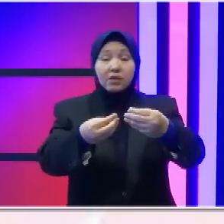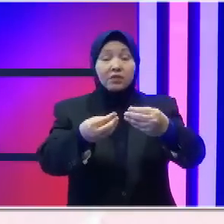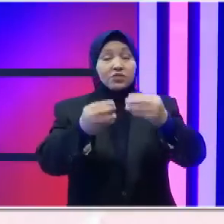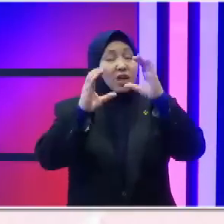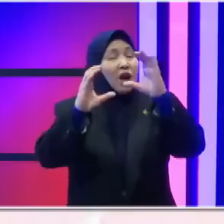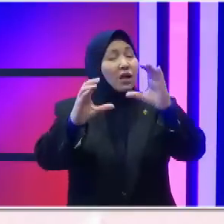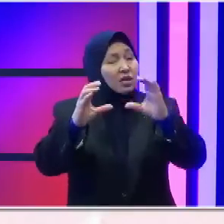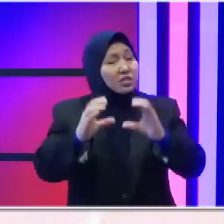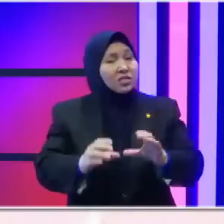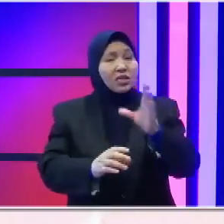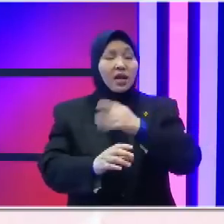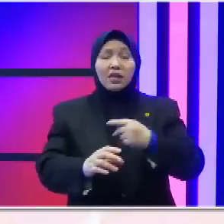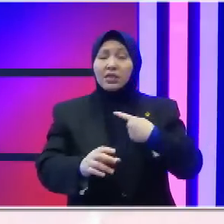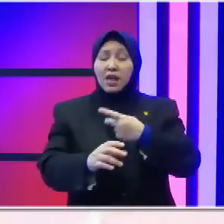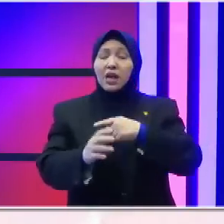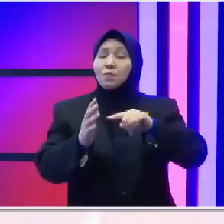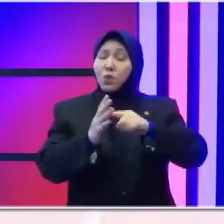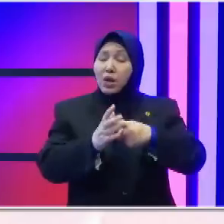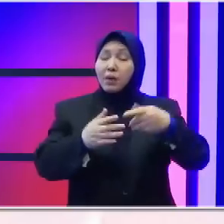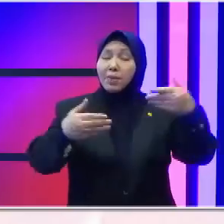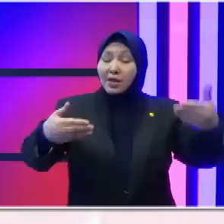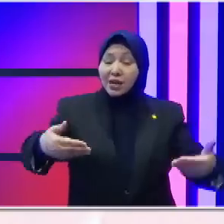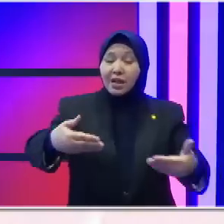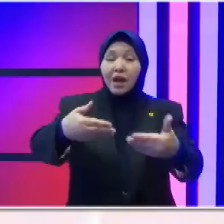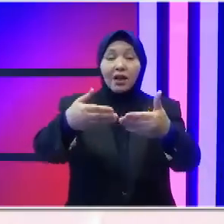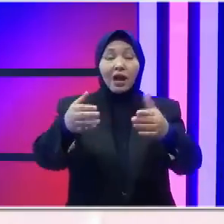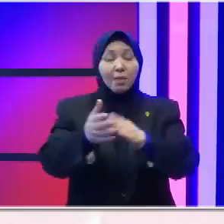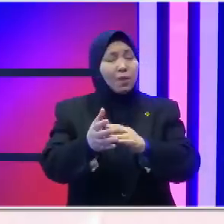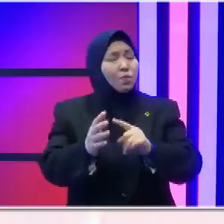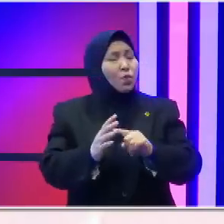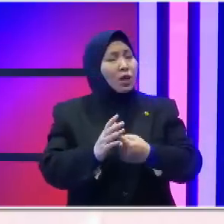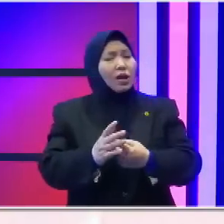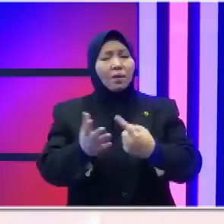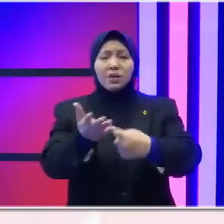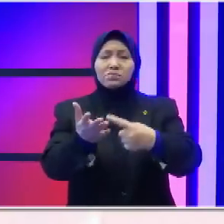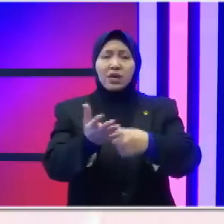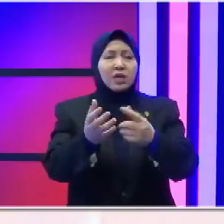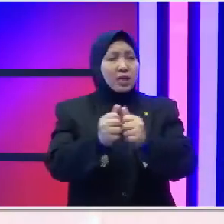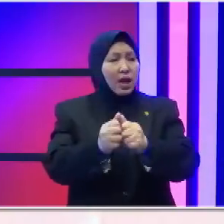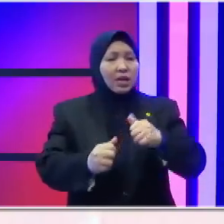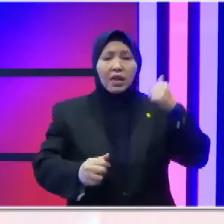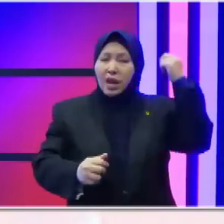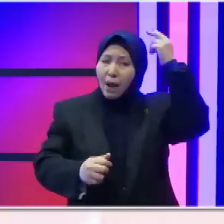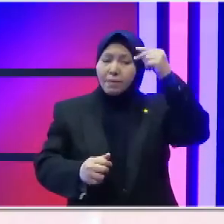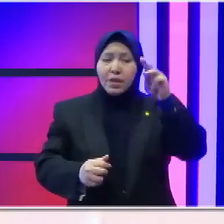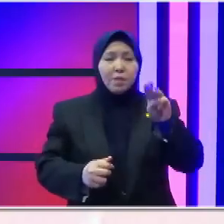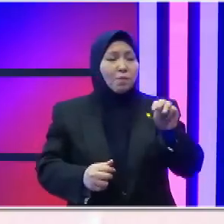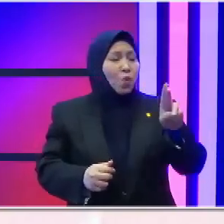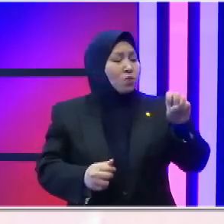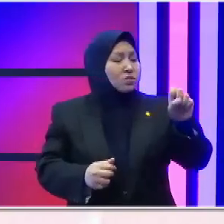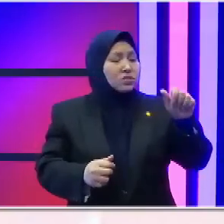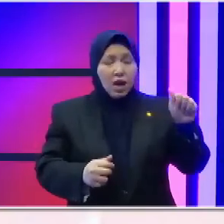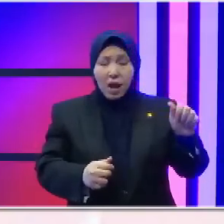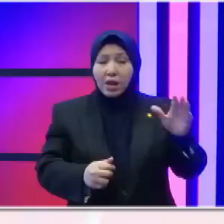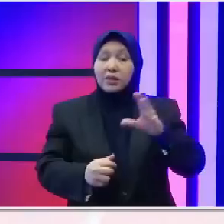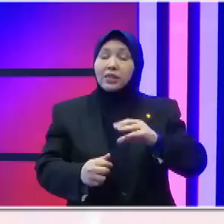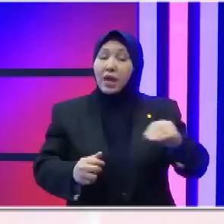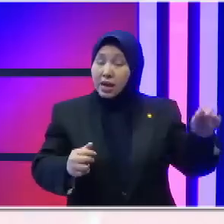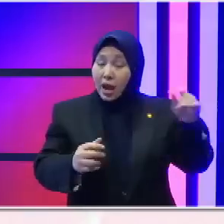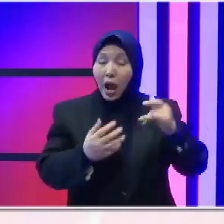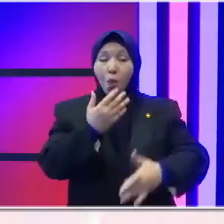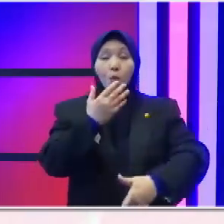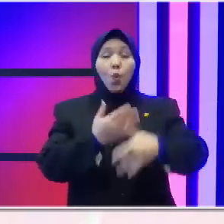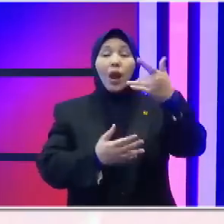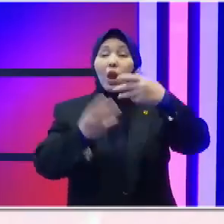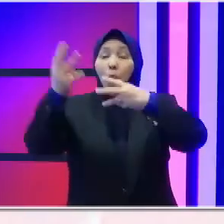Dan kita akan mula perkenalan ataupun memulakan perbicaraan Allah dengan Nabi Musa ataupun munajat Nabi Musa, serta awal